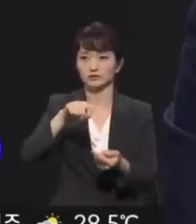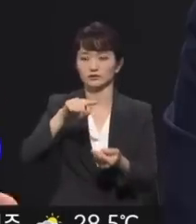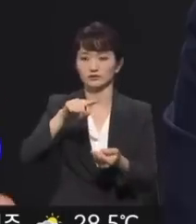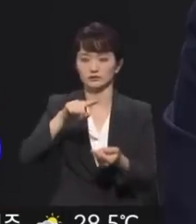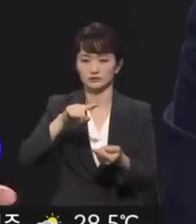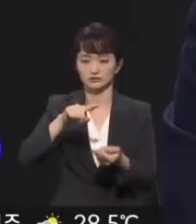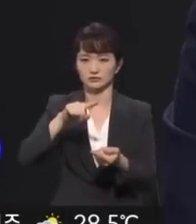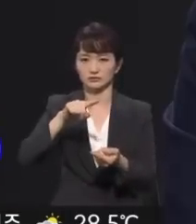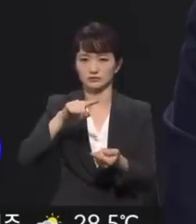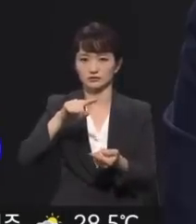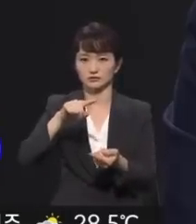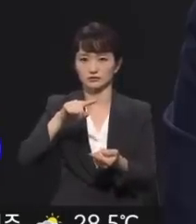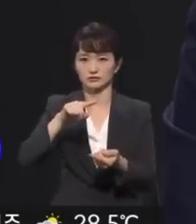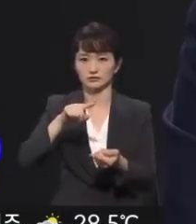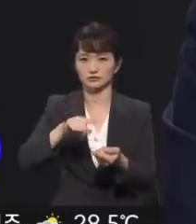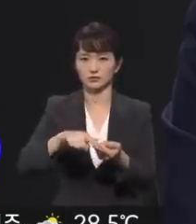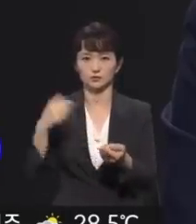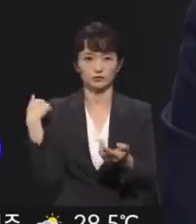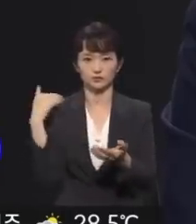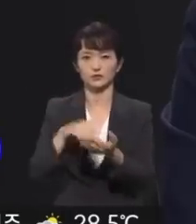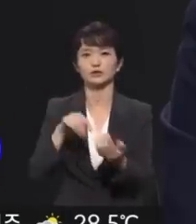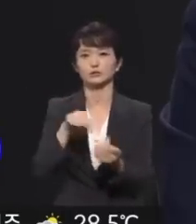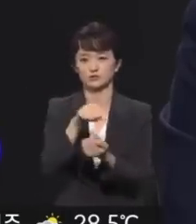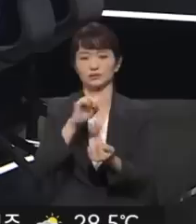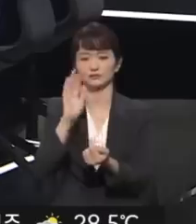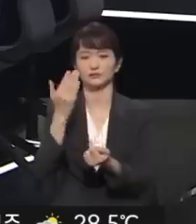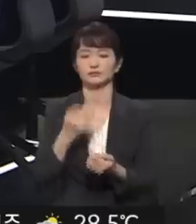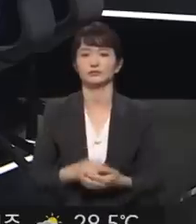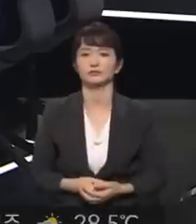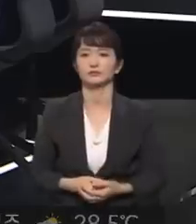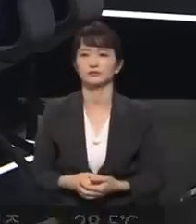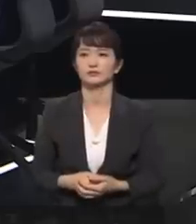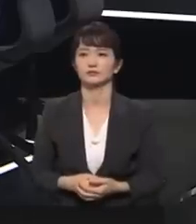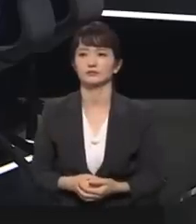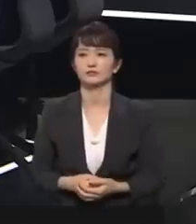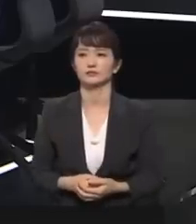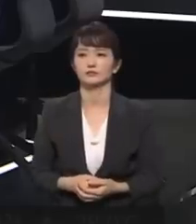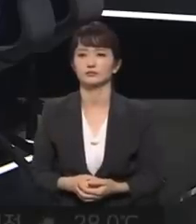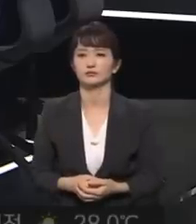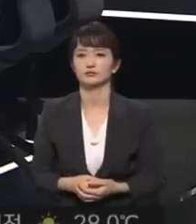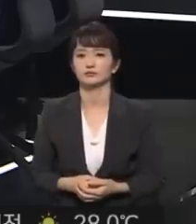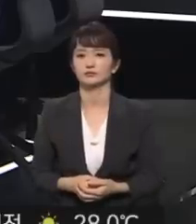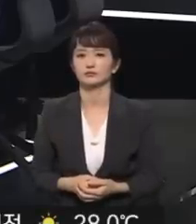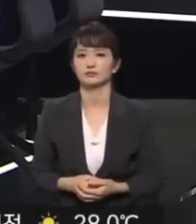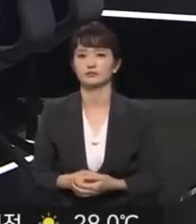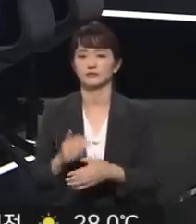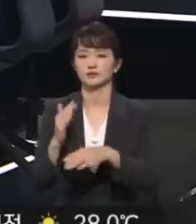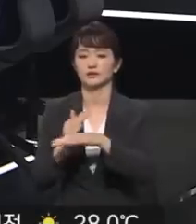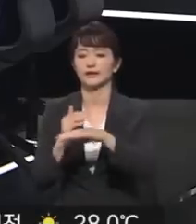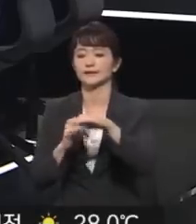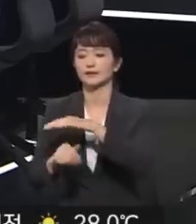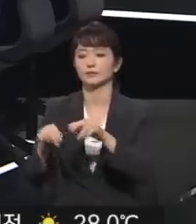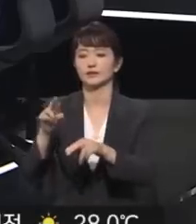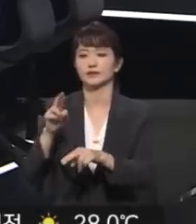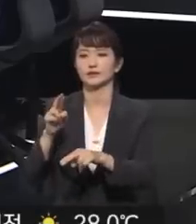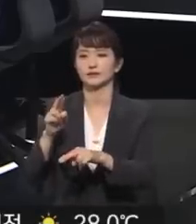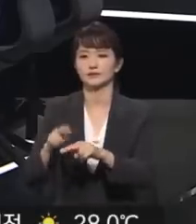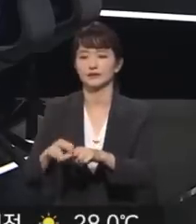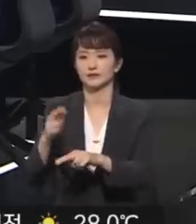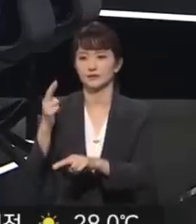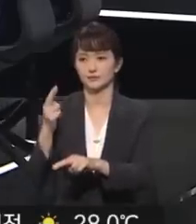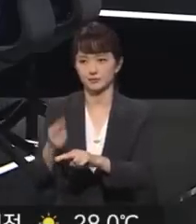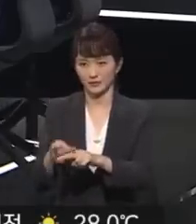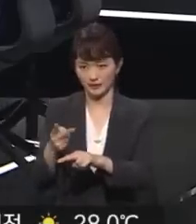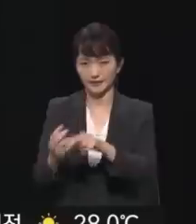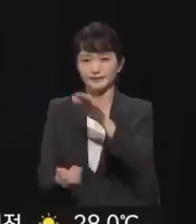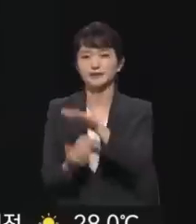시작한다고 0 겪었으니 그러니까 그러니까 당대표가 이제 거리 상황이거나 혹은 최고위원의 기획이